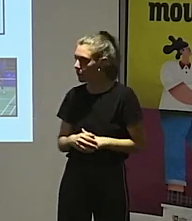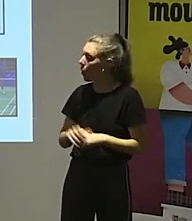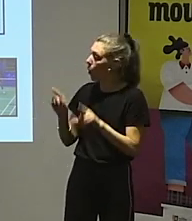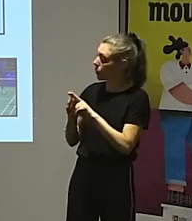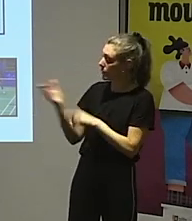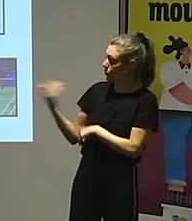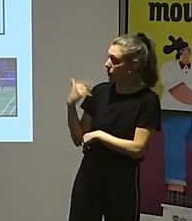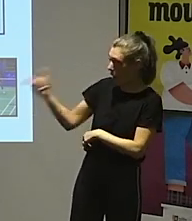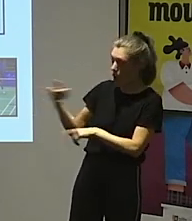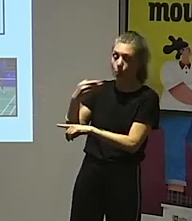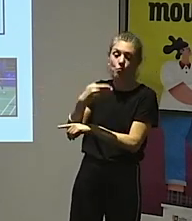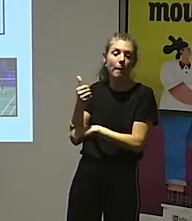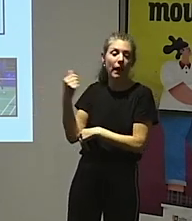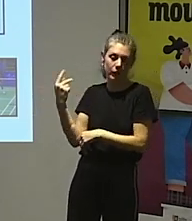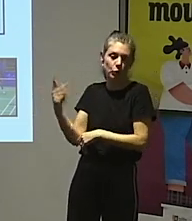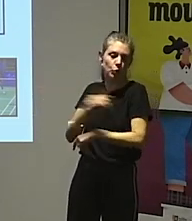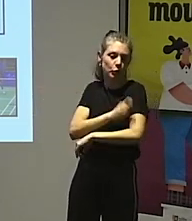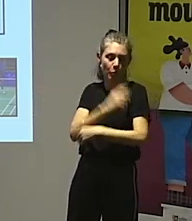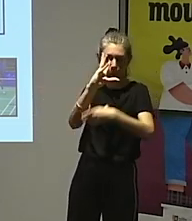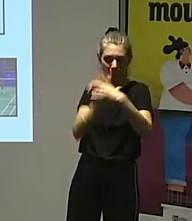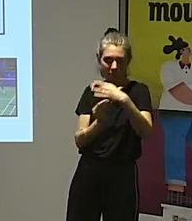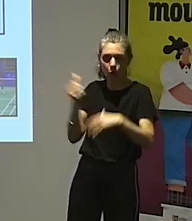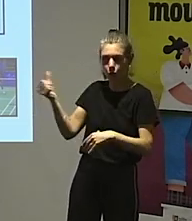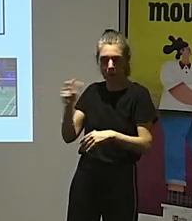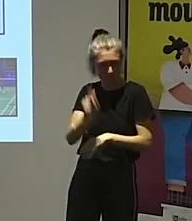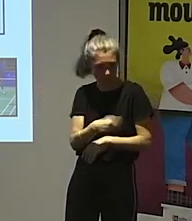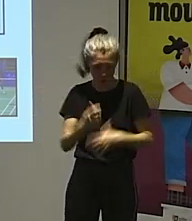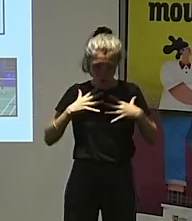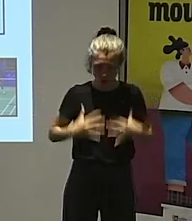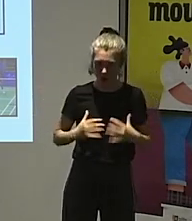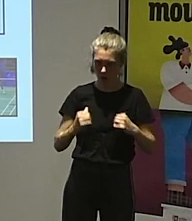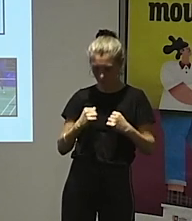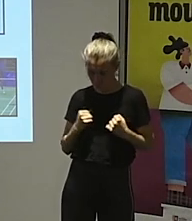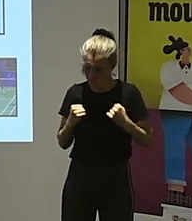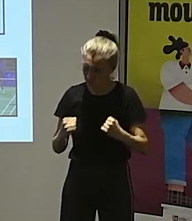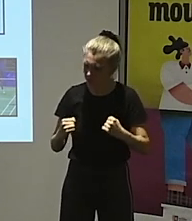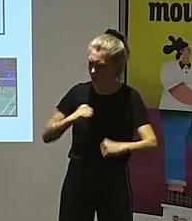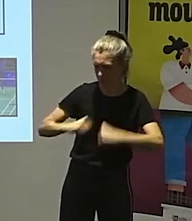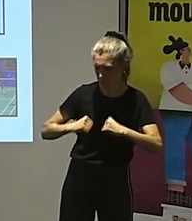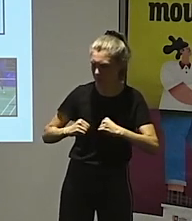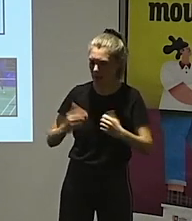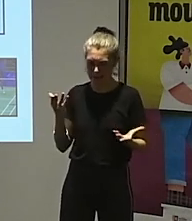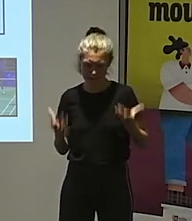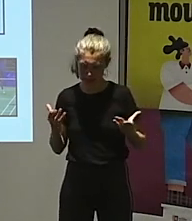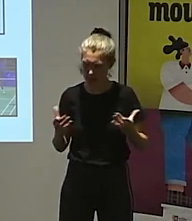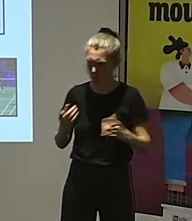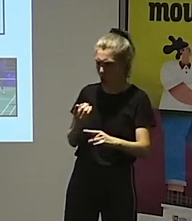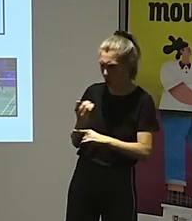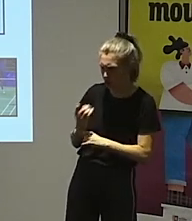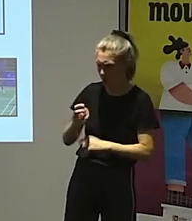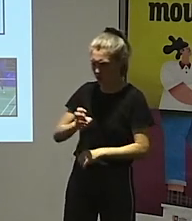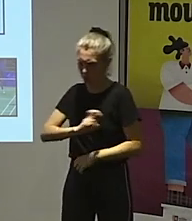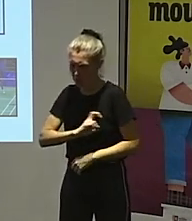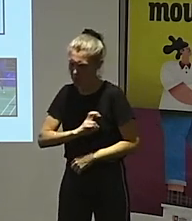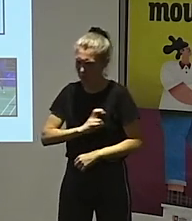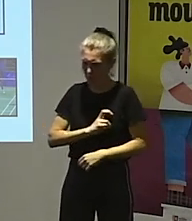Mohamed sur son témoignage, eh bien, il y a l'engagement physique important avec la coordination et l'équilibre. Il y a l'endurance qui est mise en jeu. Et puis